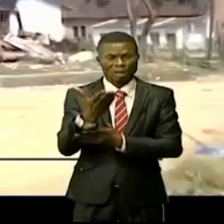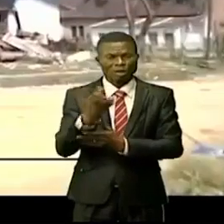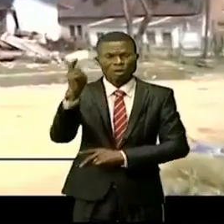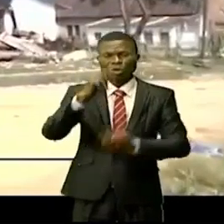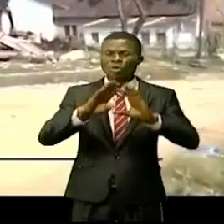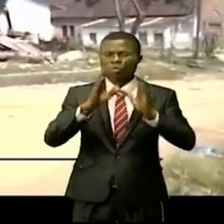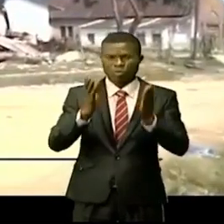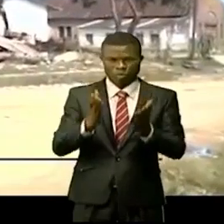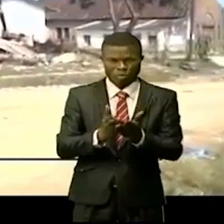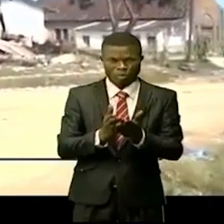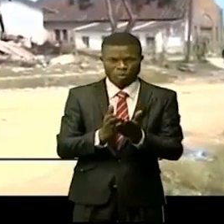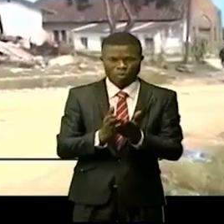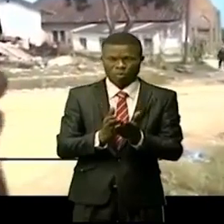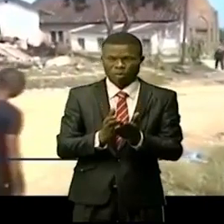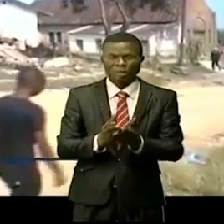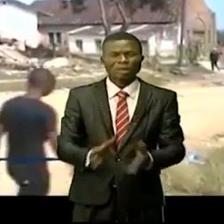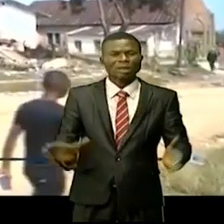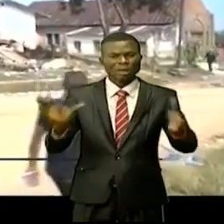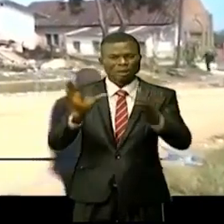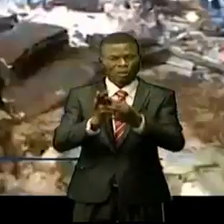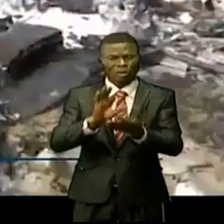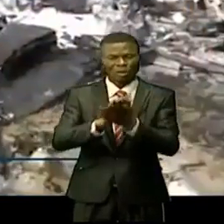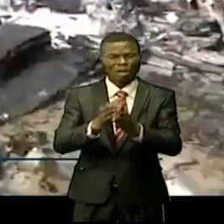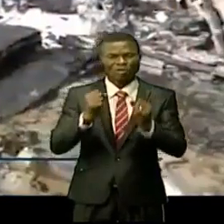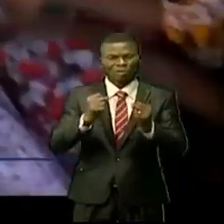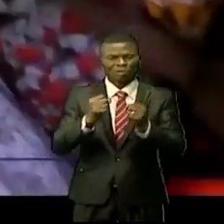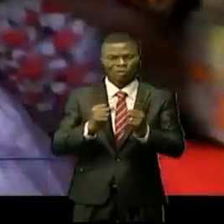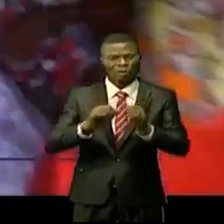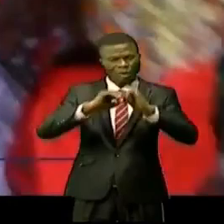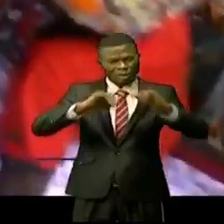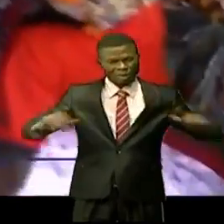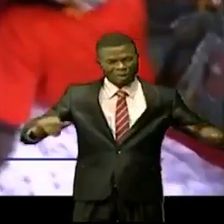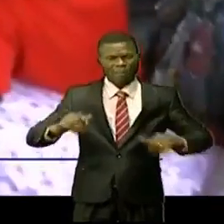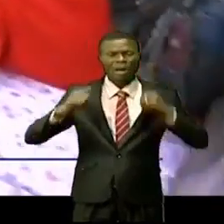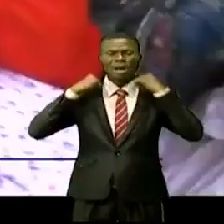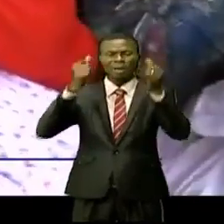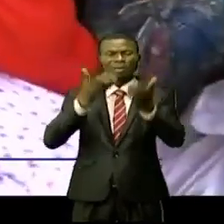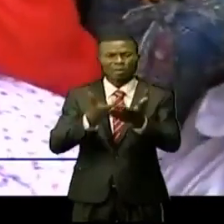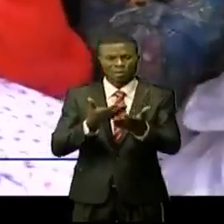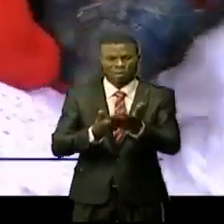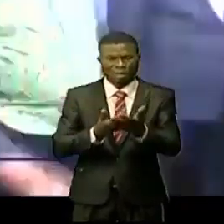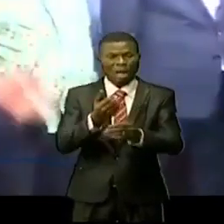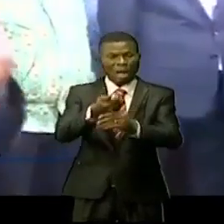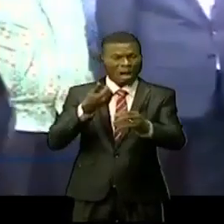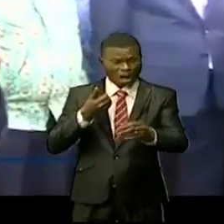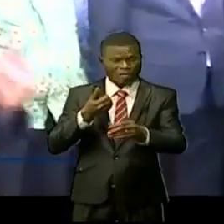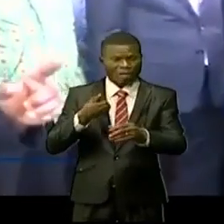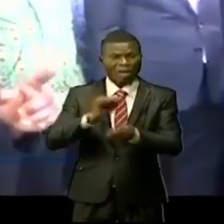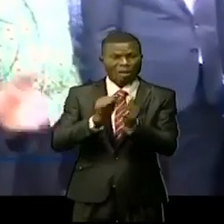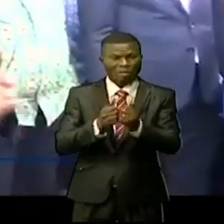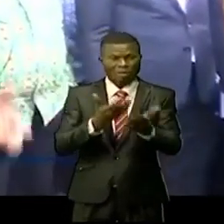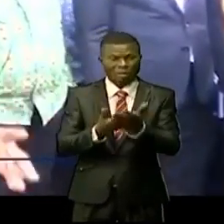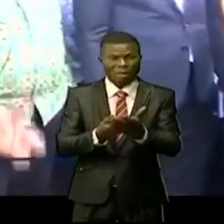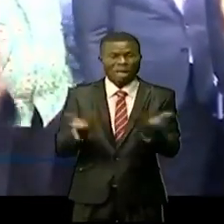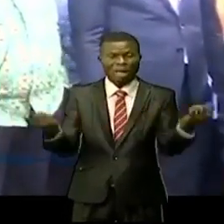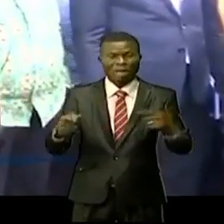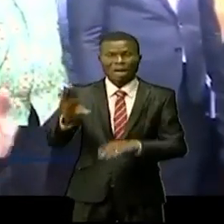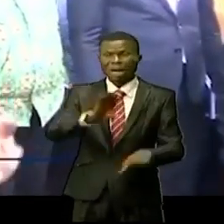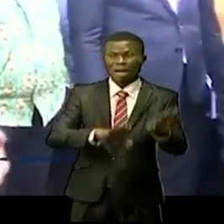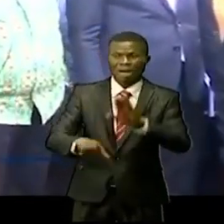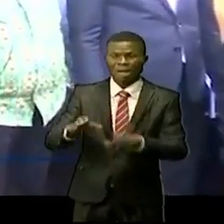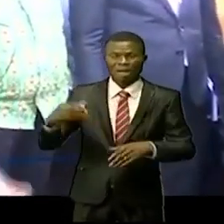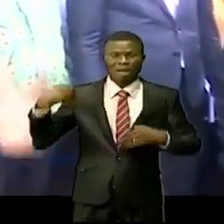population de se désolidariser des manipulateurs. Peu avant cet incendie, pendant les funérailles, le